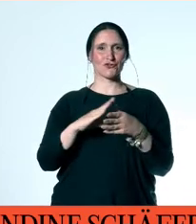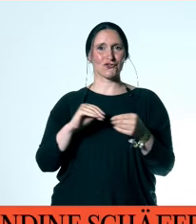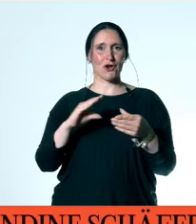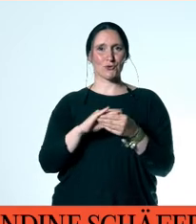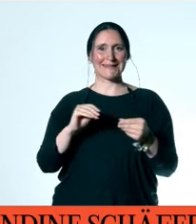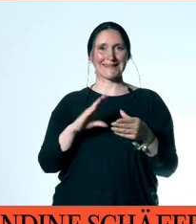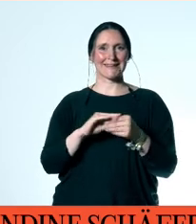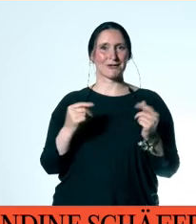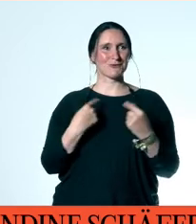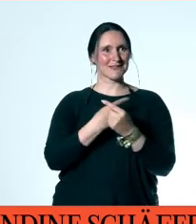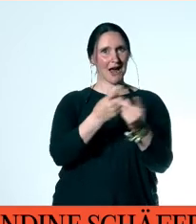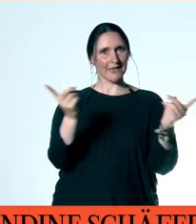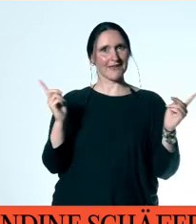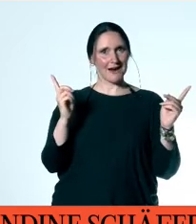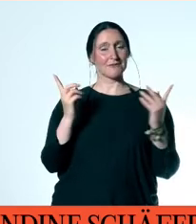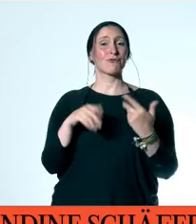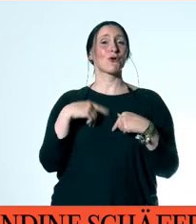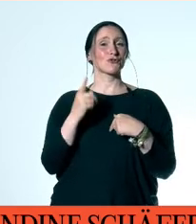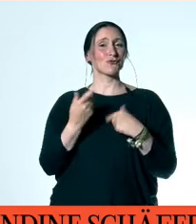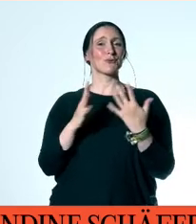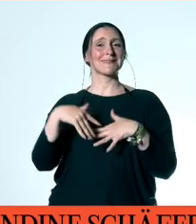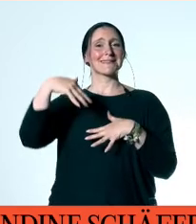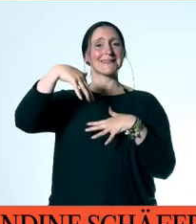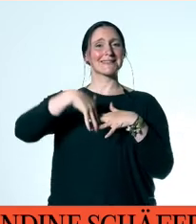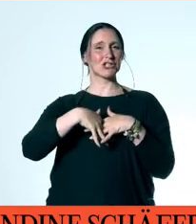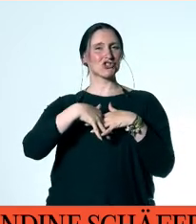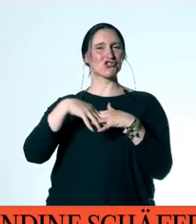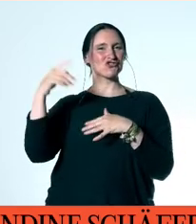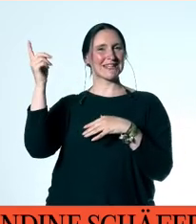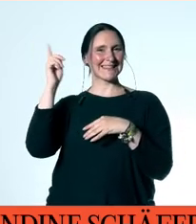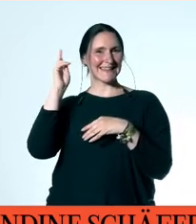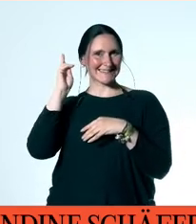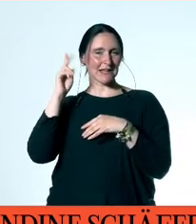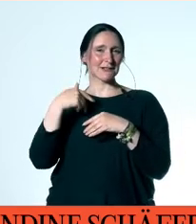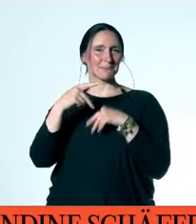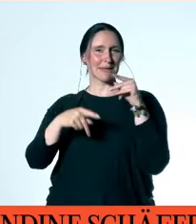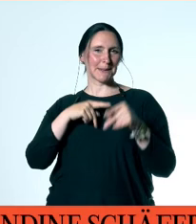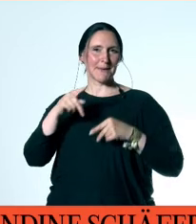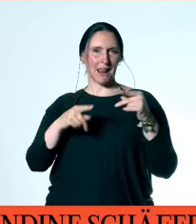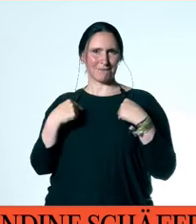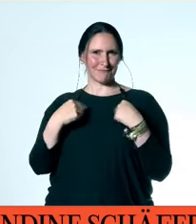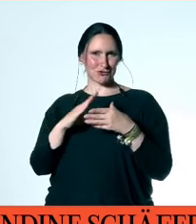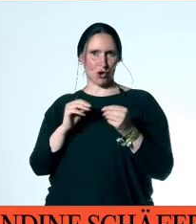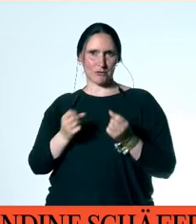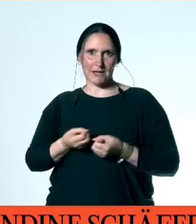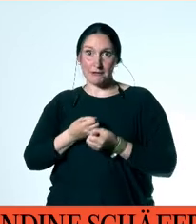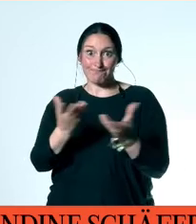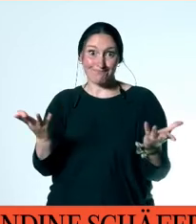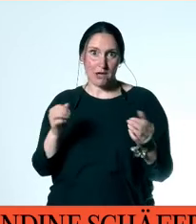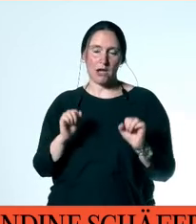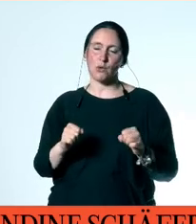Lumbung-Kontexts sind und dass wir die Möglichkeit hatten, auch etwas zu sagen, zu teilen aus